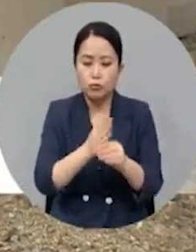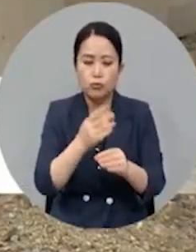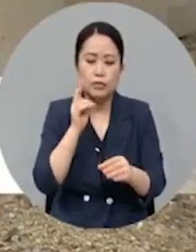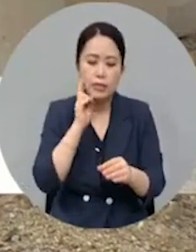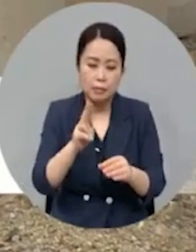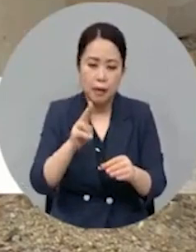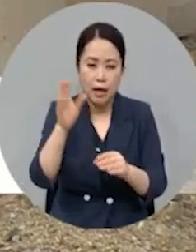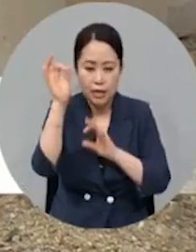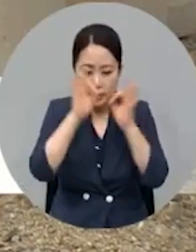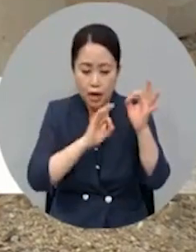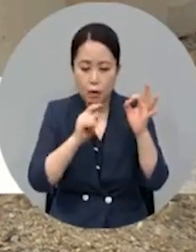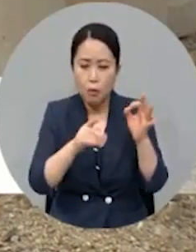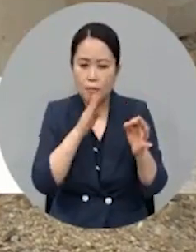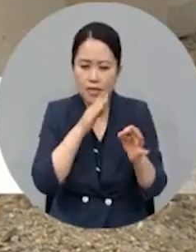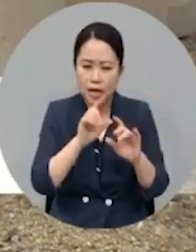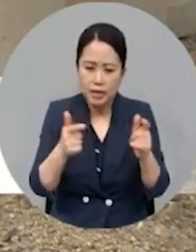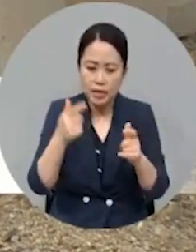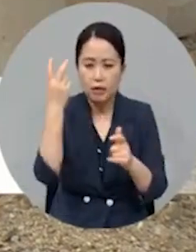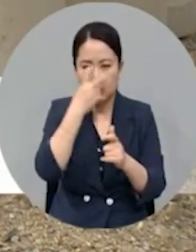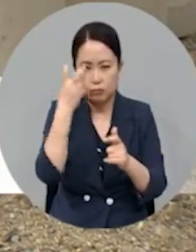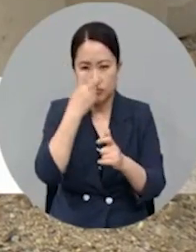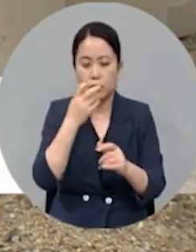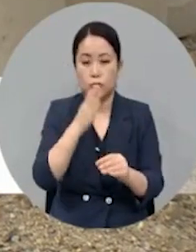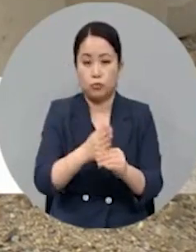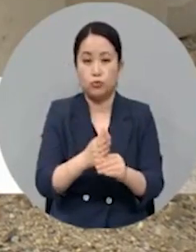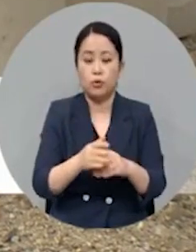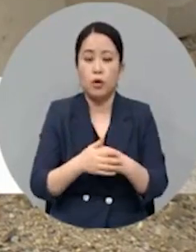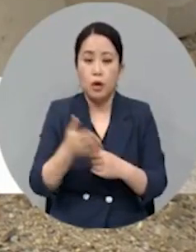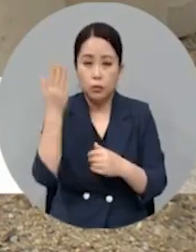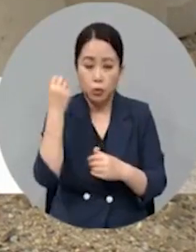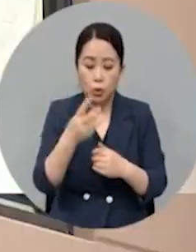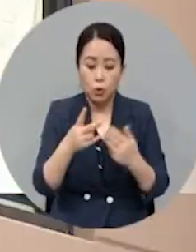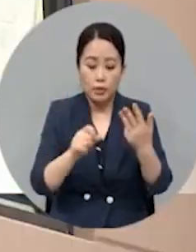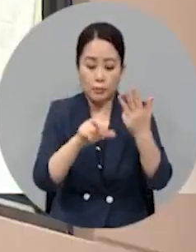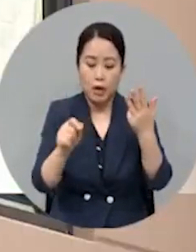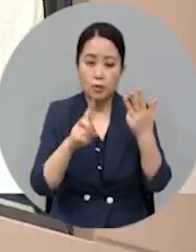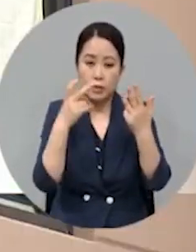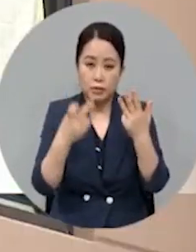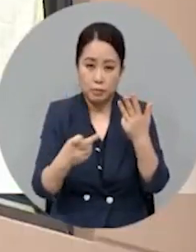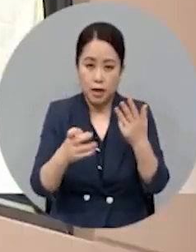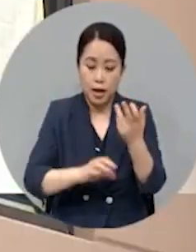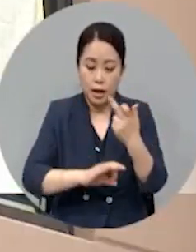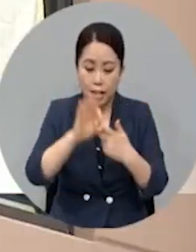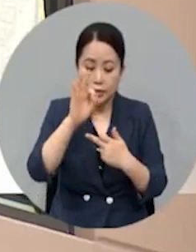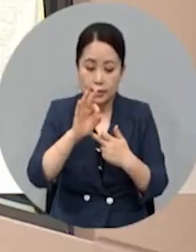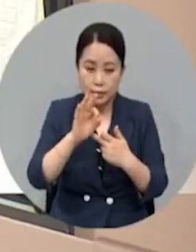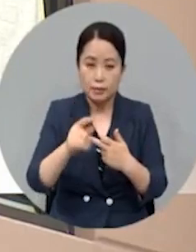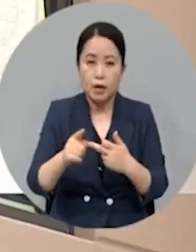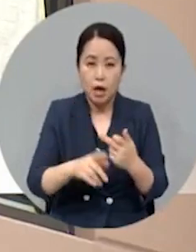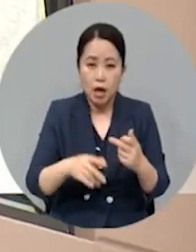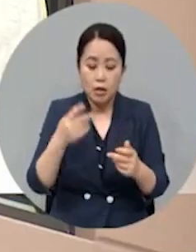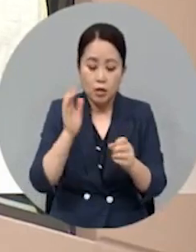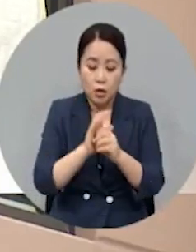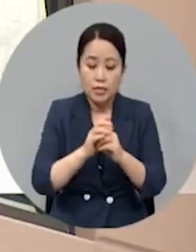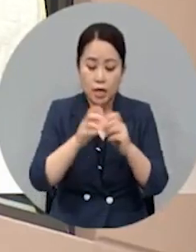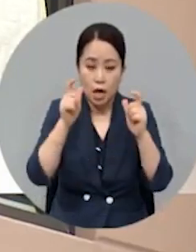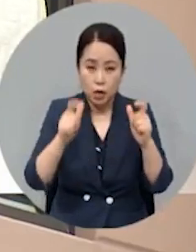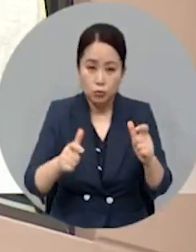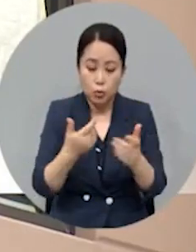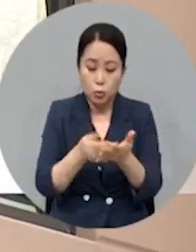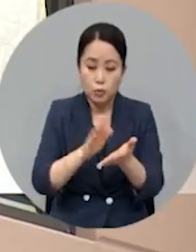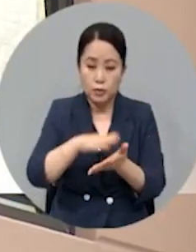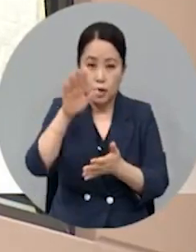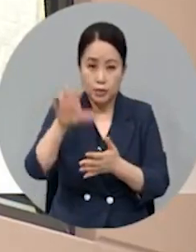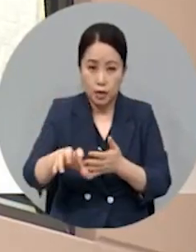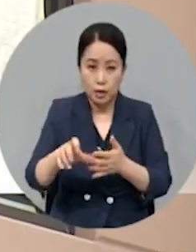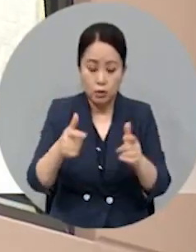있습니다. 한편 지난 11일 오전 연제구의 한 아파트 공사장에서도 20대 작업자가 창호 교체 중